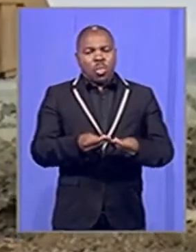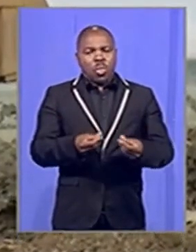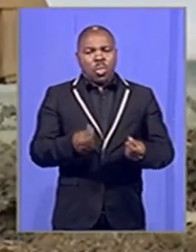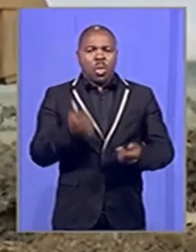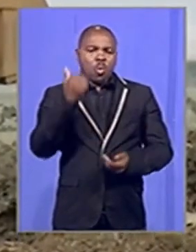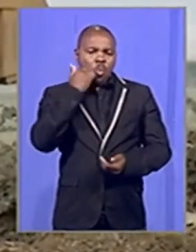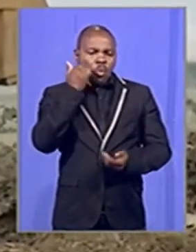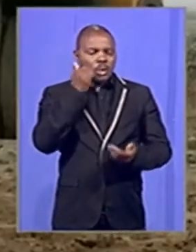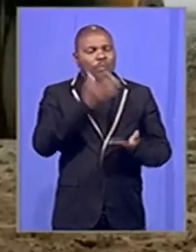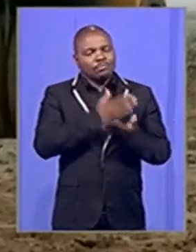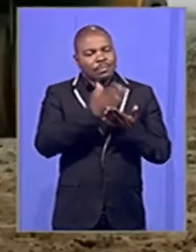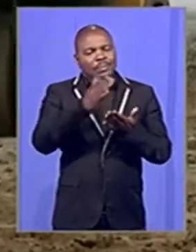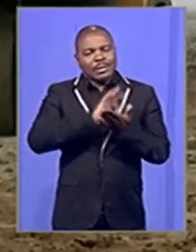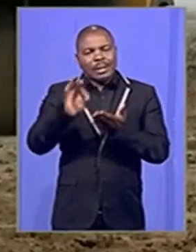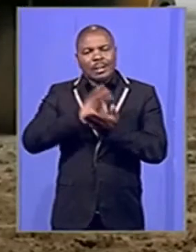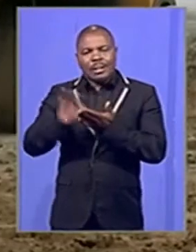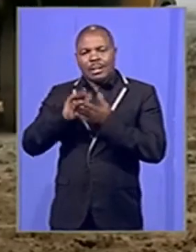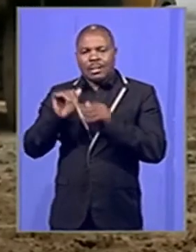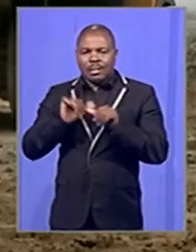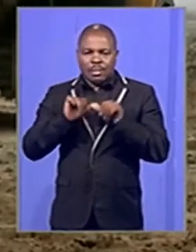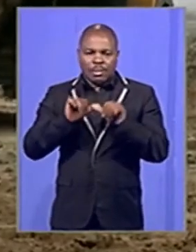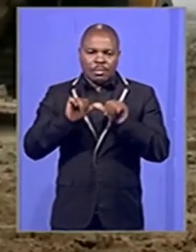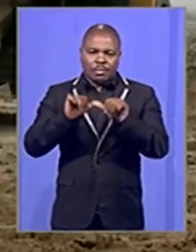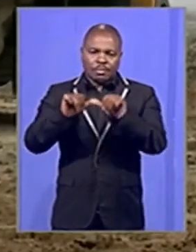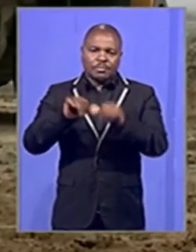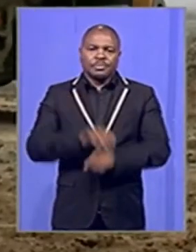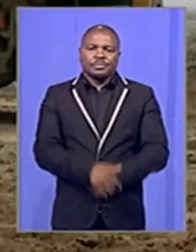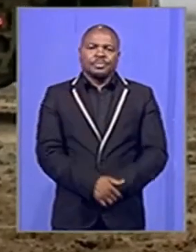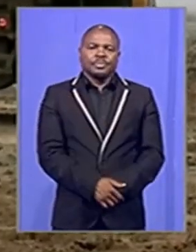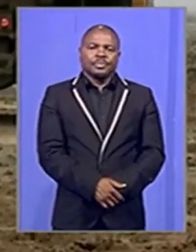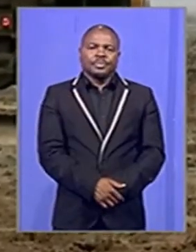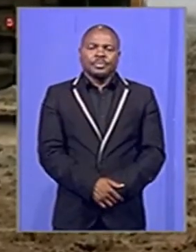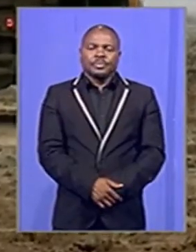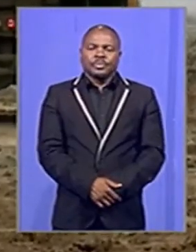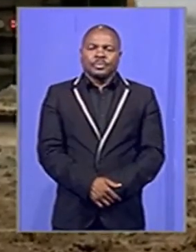ntse se tlosiwa. Kamogelo Seekwi, SABC News, Jagersfontein.